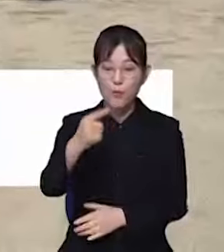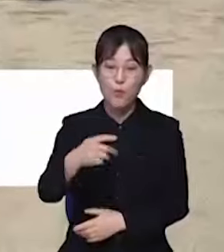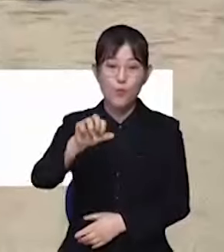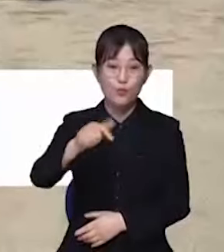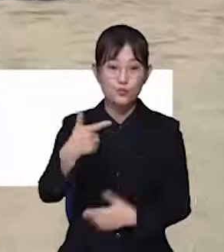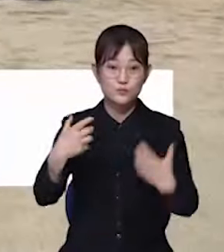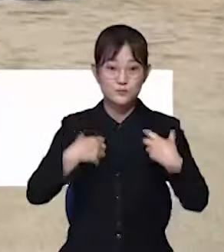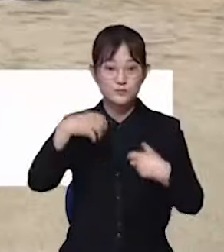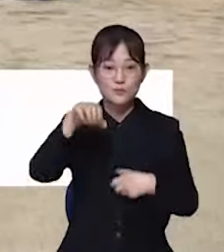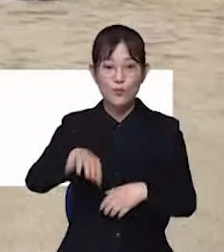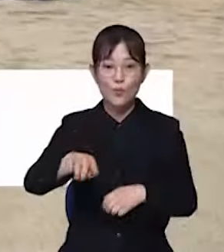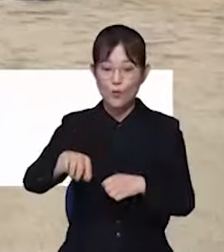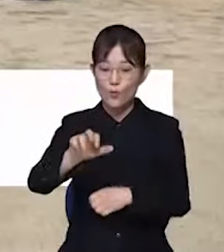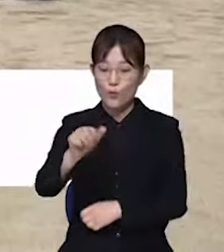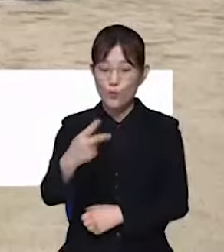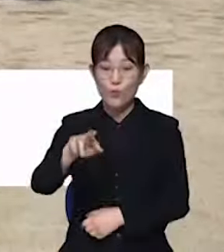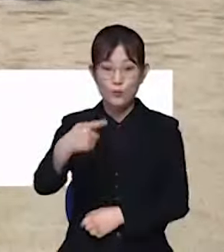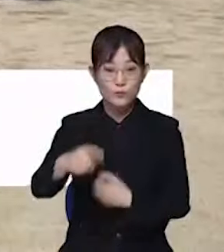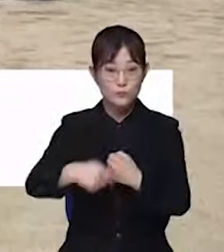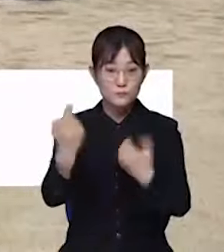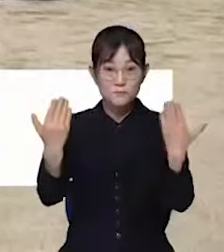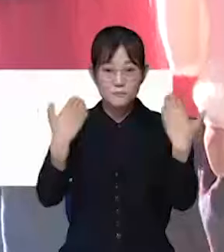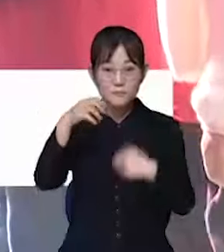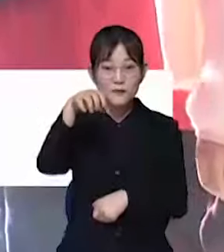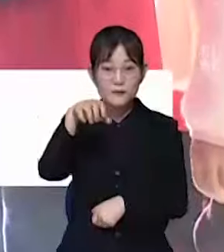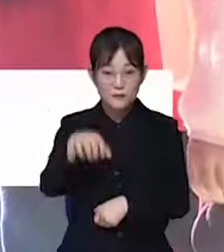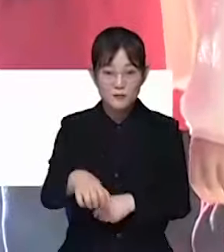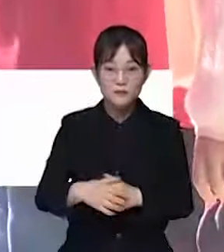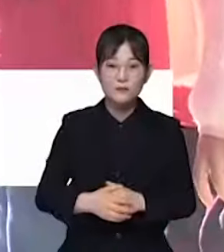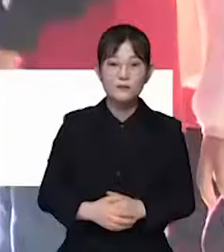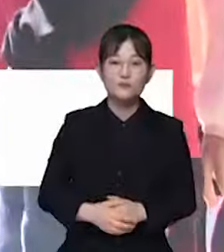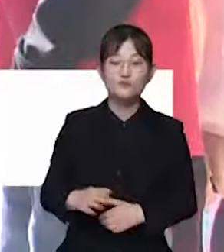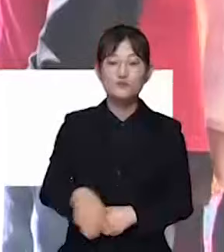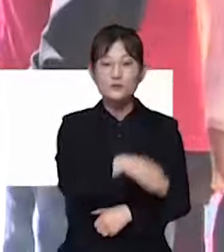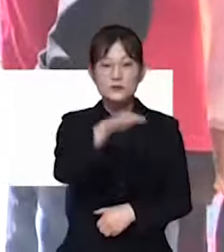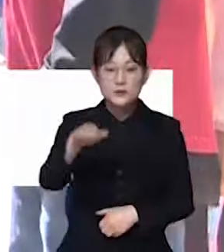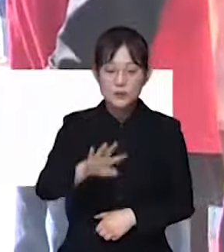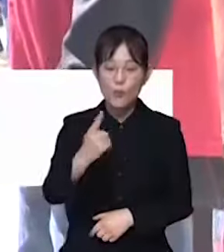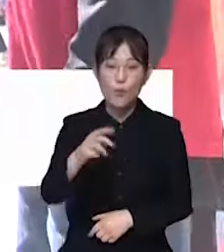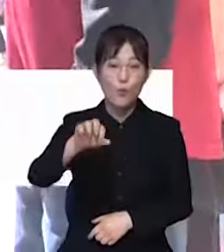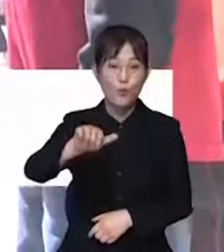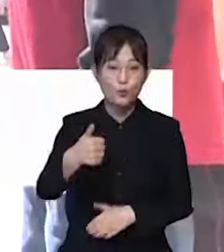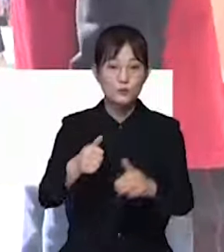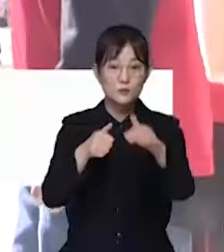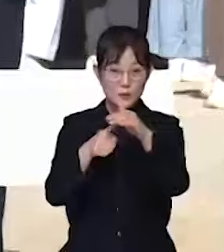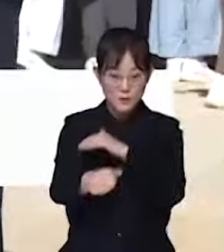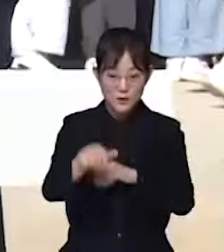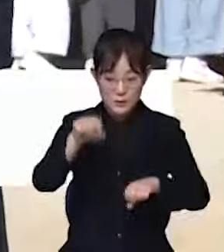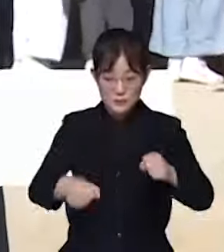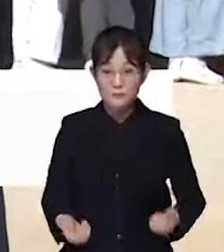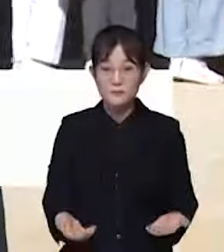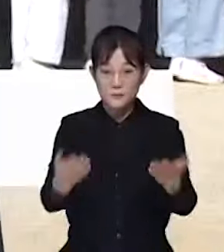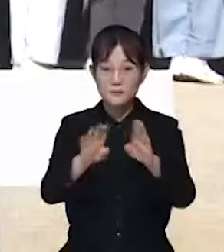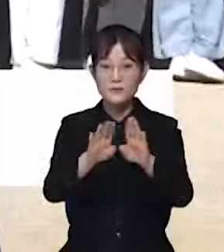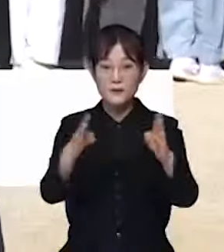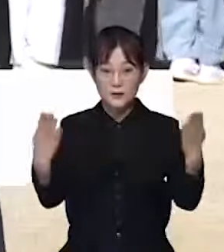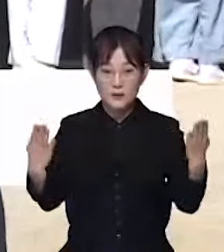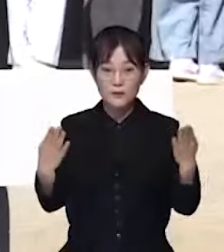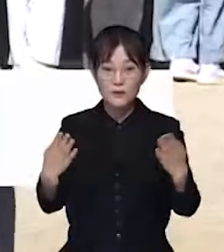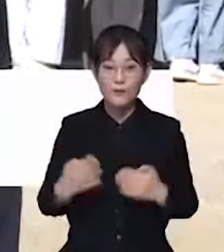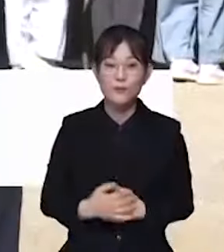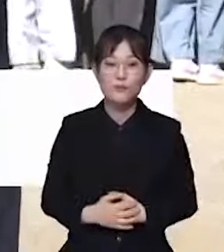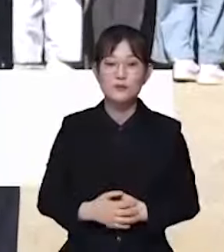오늘 광주효동초등학교에서 또 하나의 국악대표, 우리는 보훈대표, 호국 페스타를 열고 제복